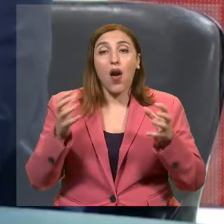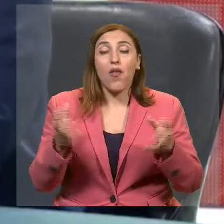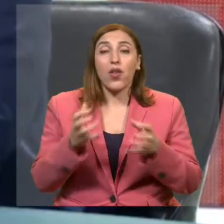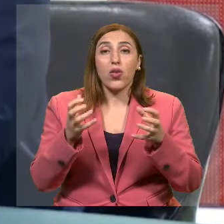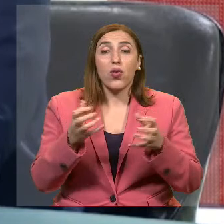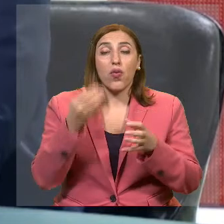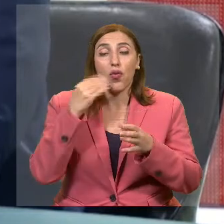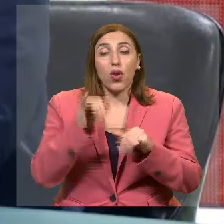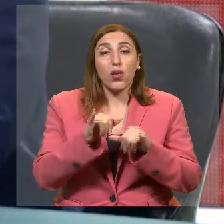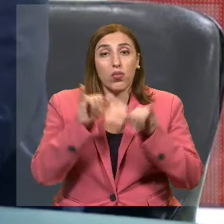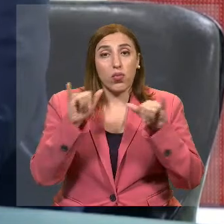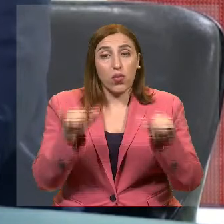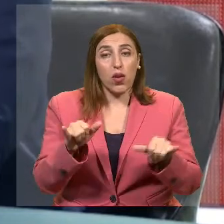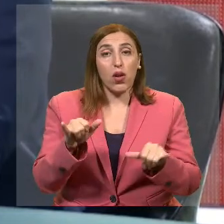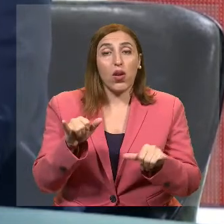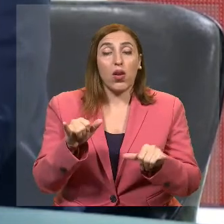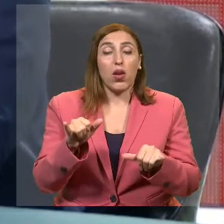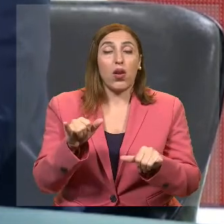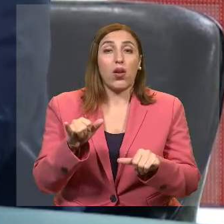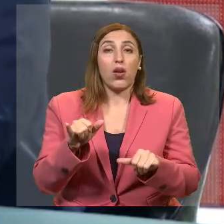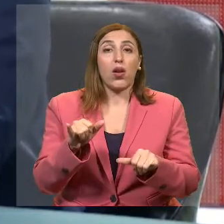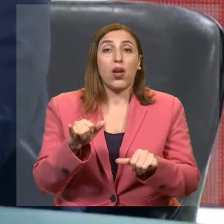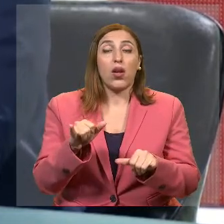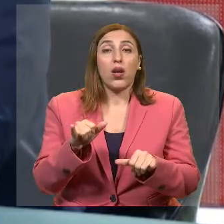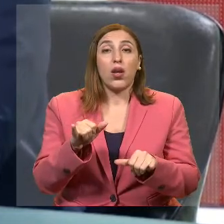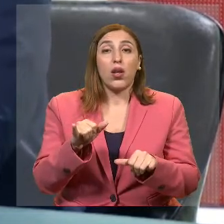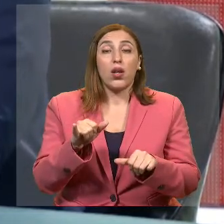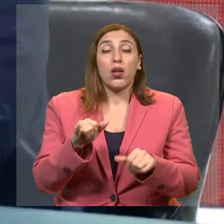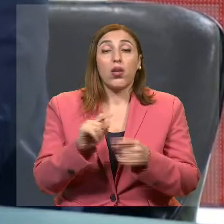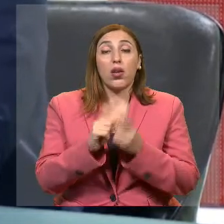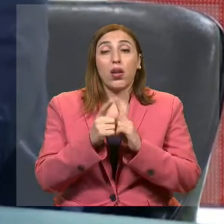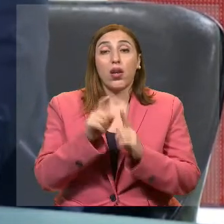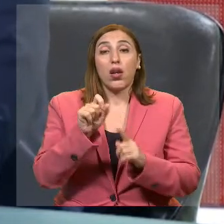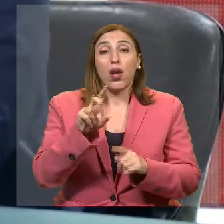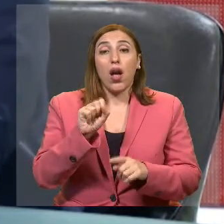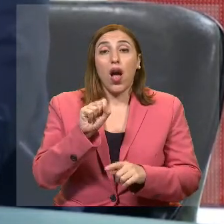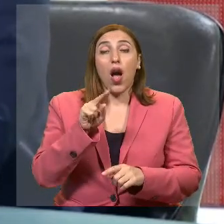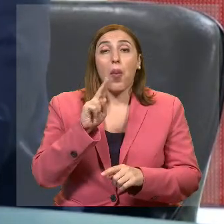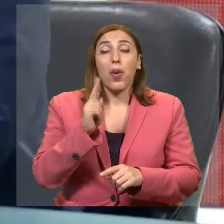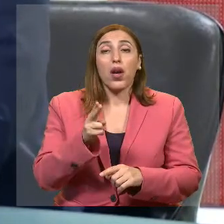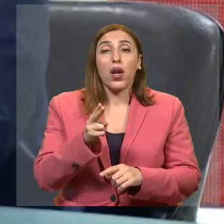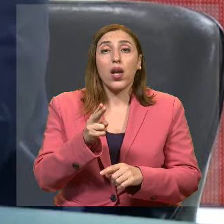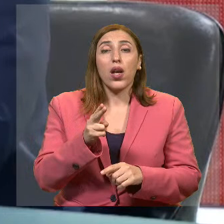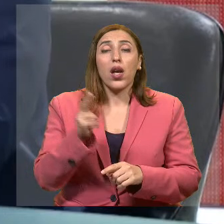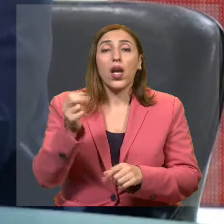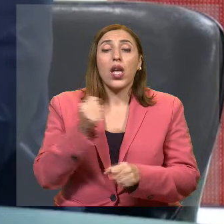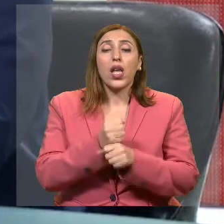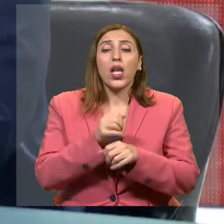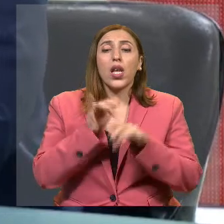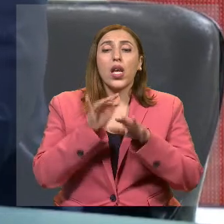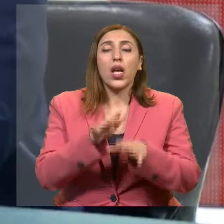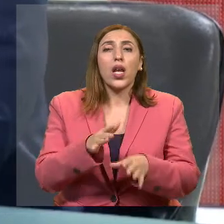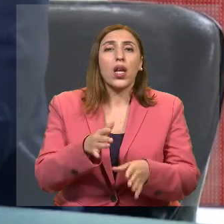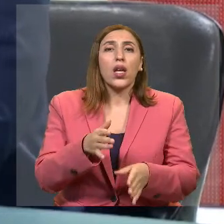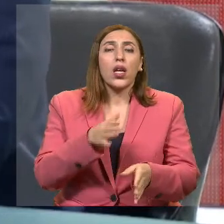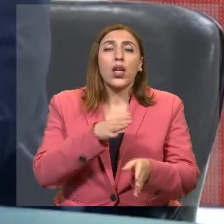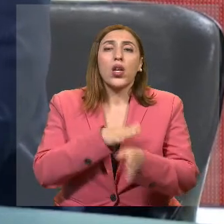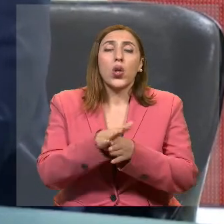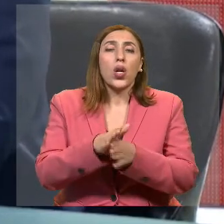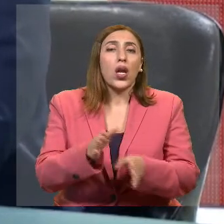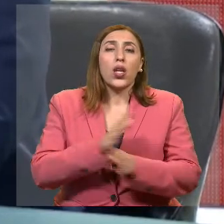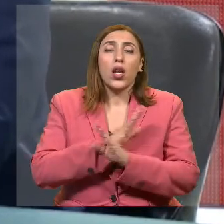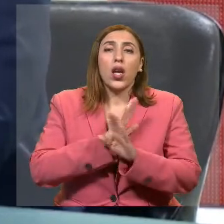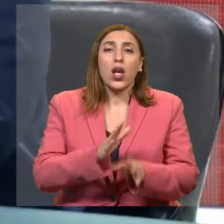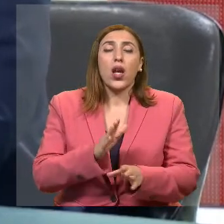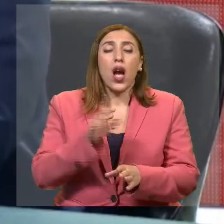աստիճանի մեծացման այն պայմաններում, երբ ՀԱՊԿ-ը չի կատարել եւ չի կատարում ցավոք սրտի Հայաստանի նկատմամբ